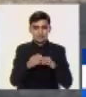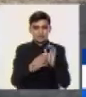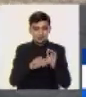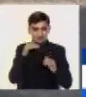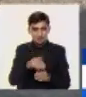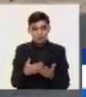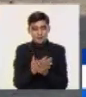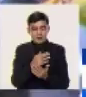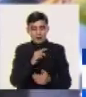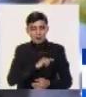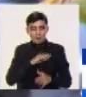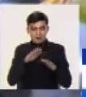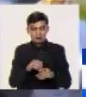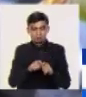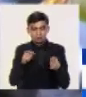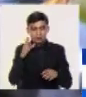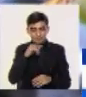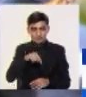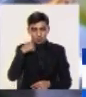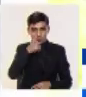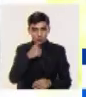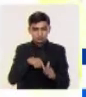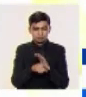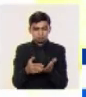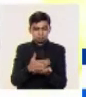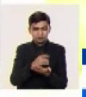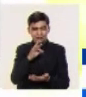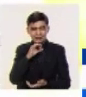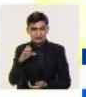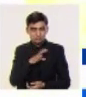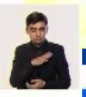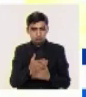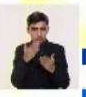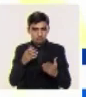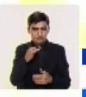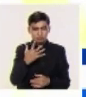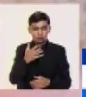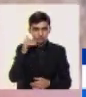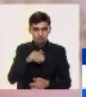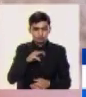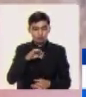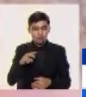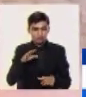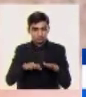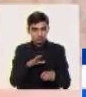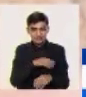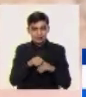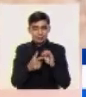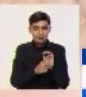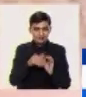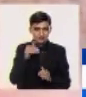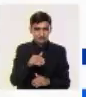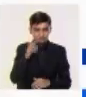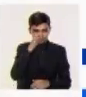тысяч новых рабочих мест. Также в этом году собрали высокий урожай риса – более 500 тысяч тонн. В 17 странах мира